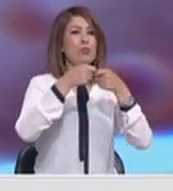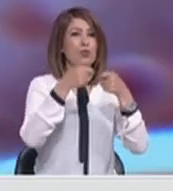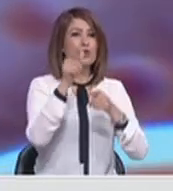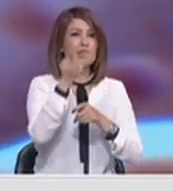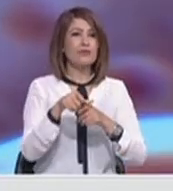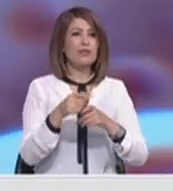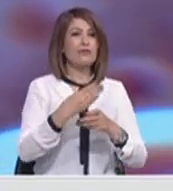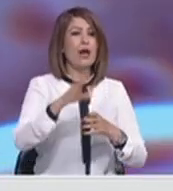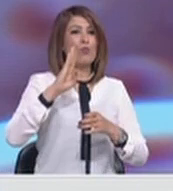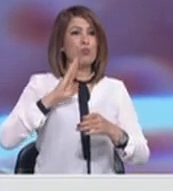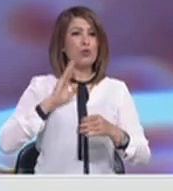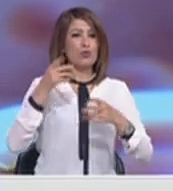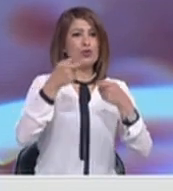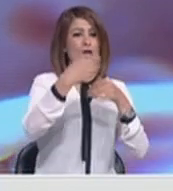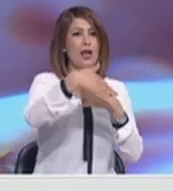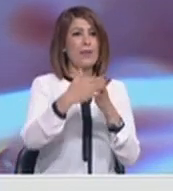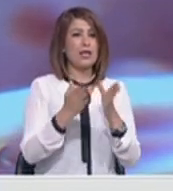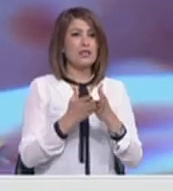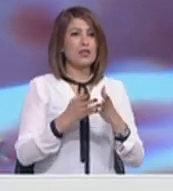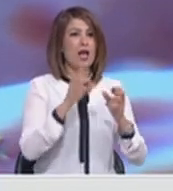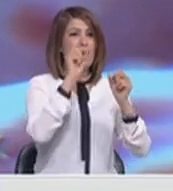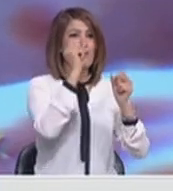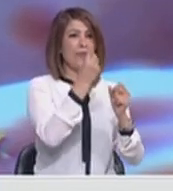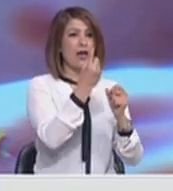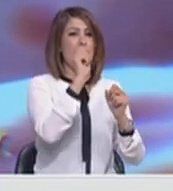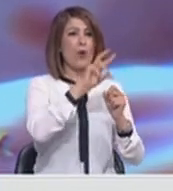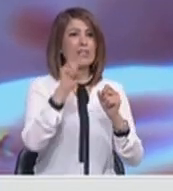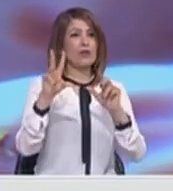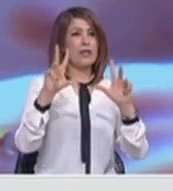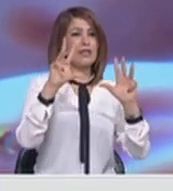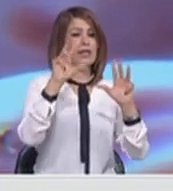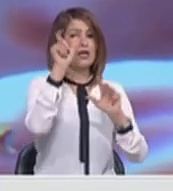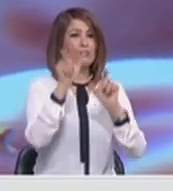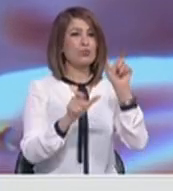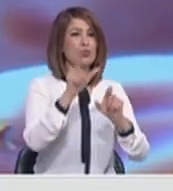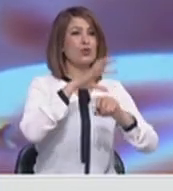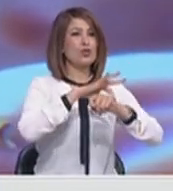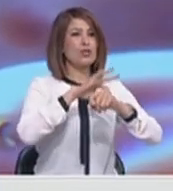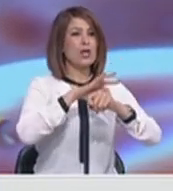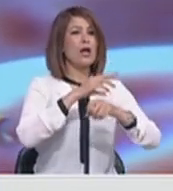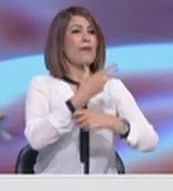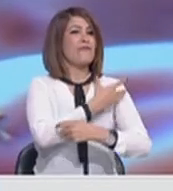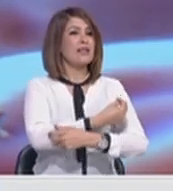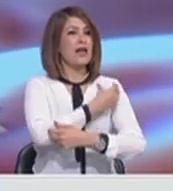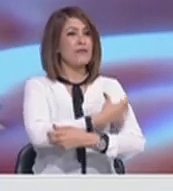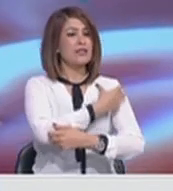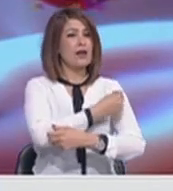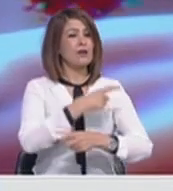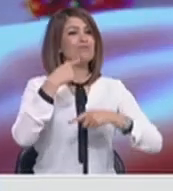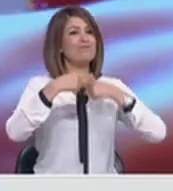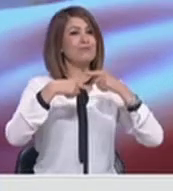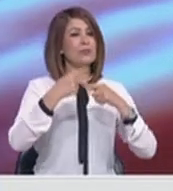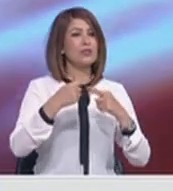الدفاع مائه وواحد وثمانين مخبر المستشفى العسكري سبعه وخمسين تحليل حتى اه